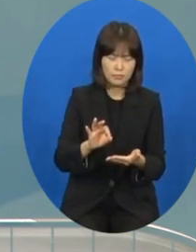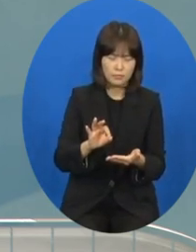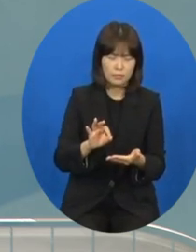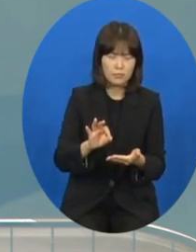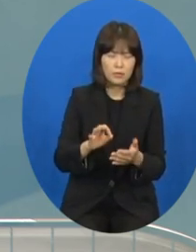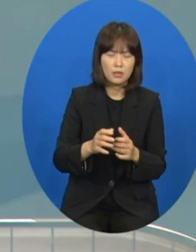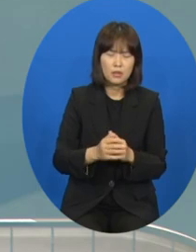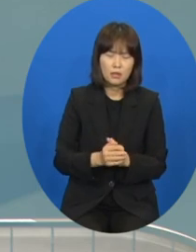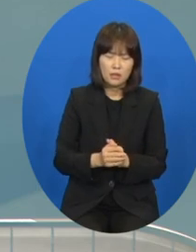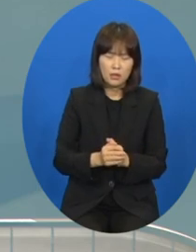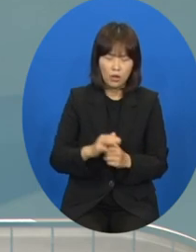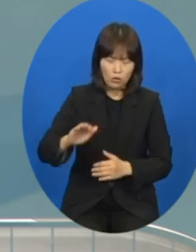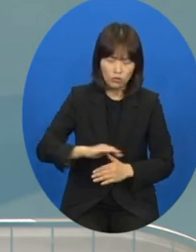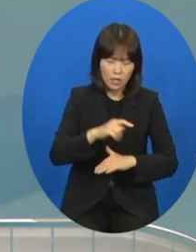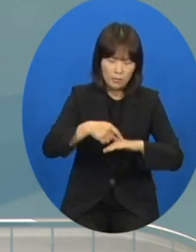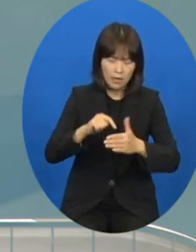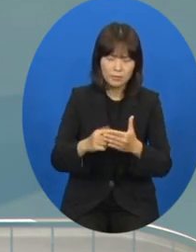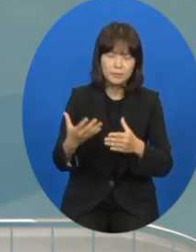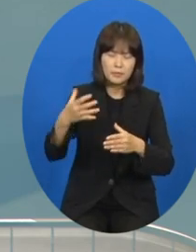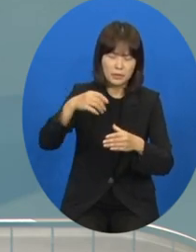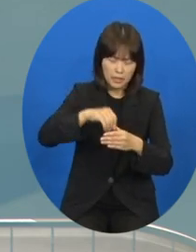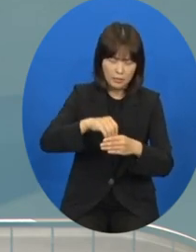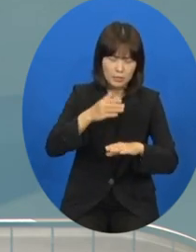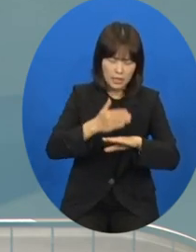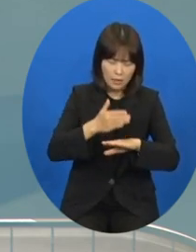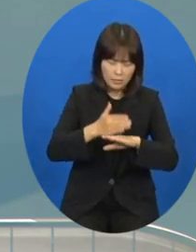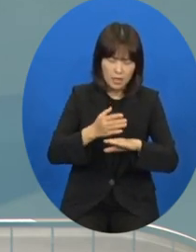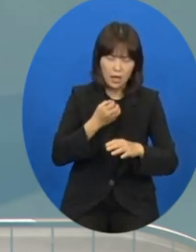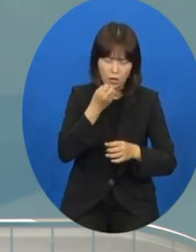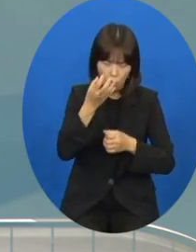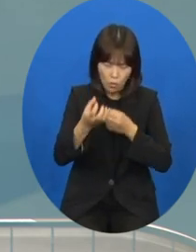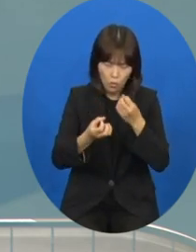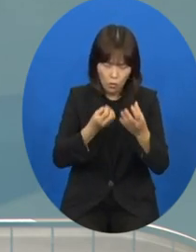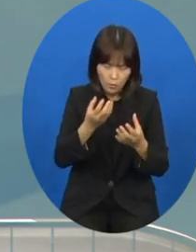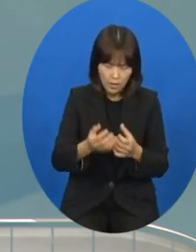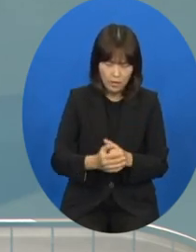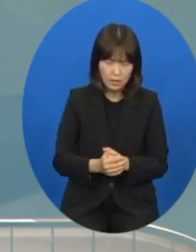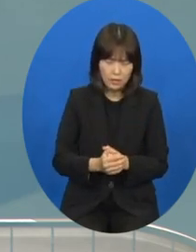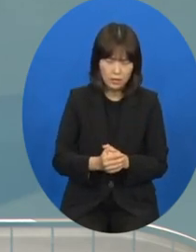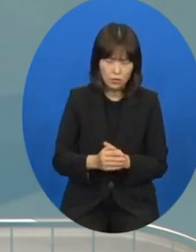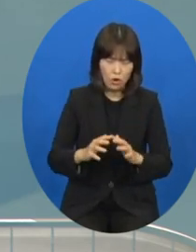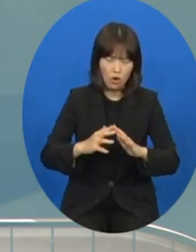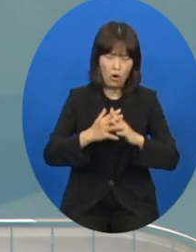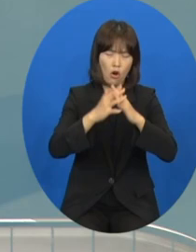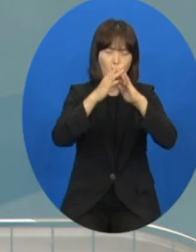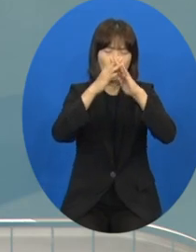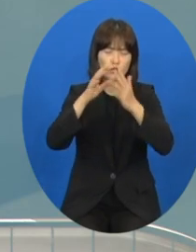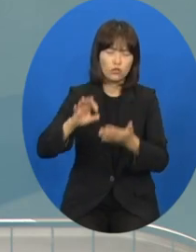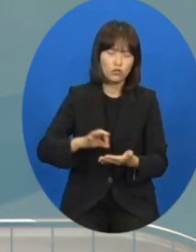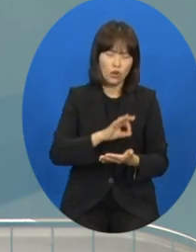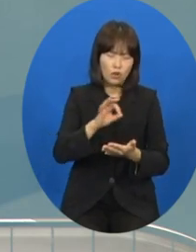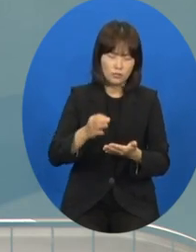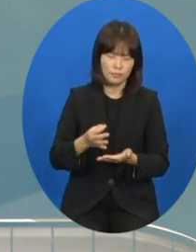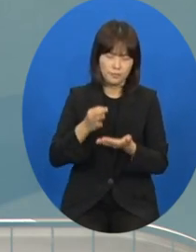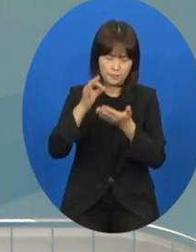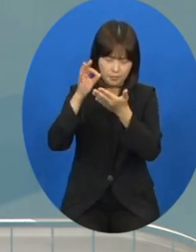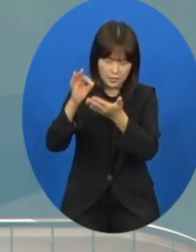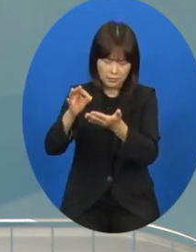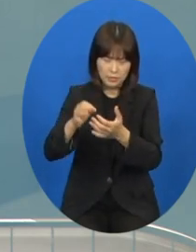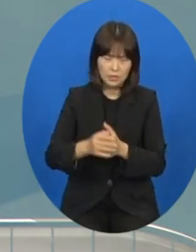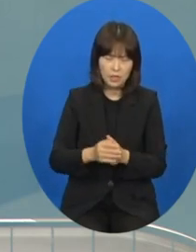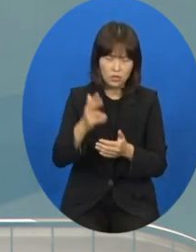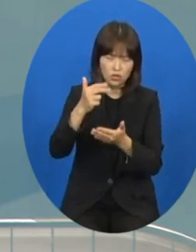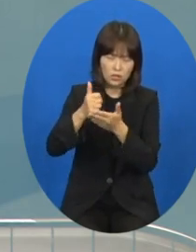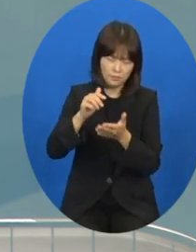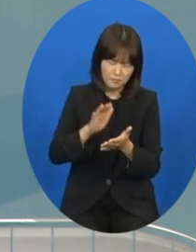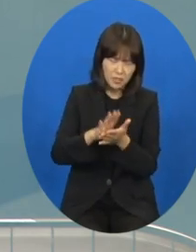하나님 우리의 마음을 담은 감사의 고백을 그리고 건축헌금을 봉헌합니다. 주님을